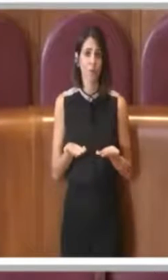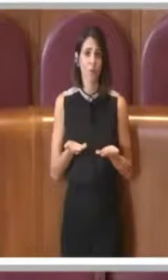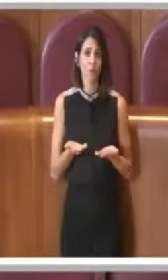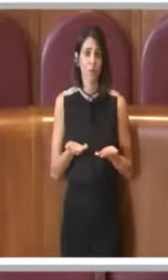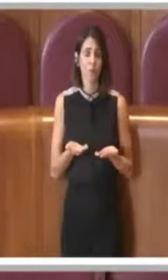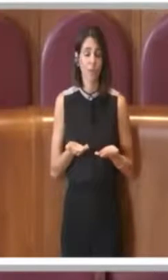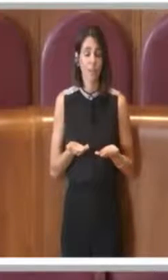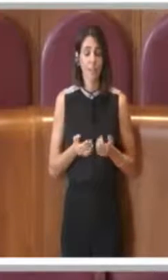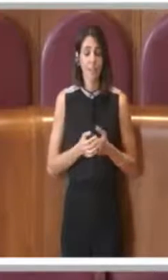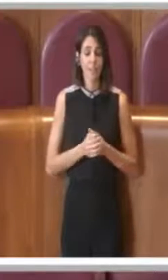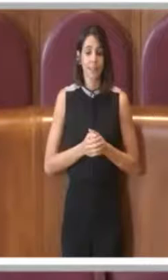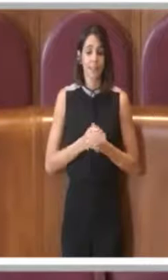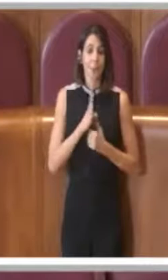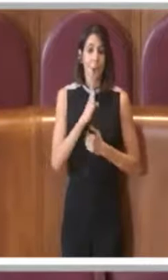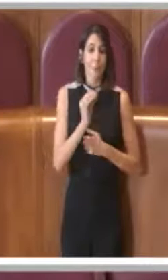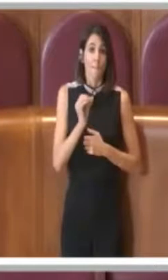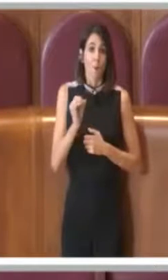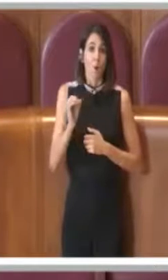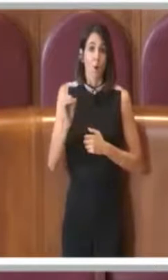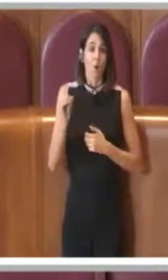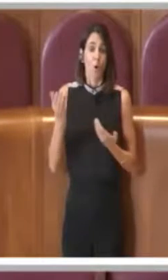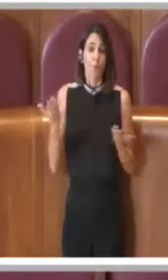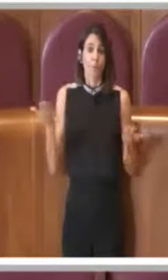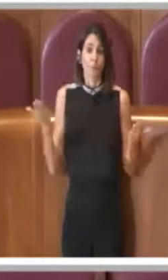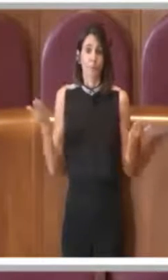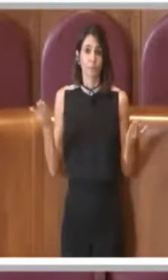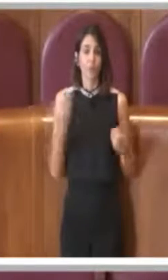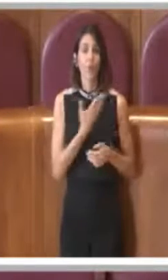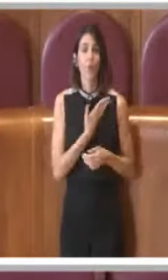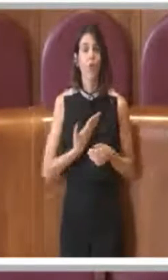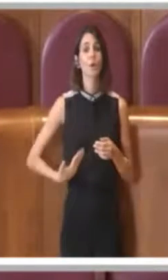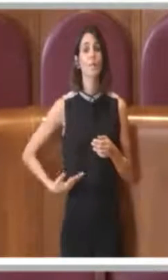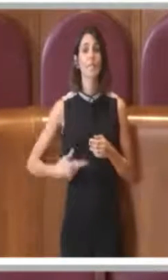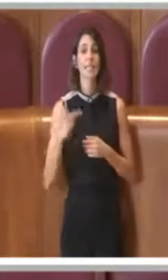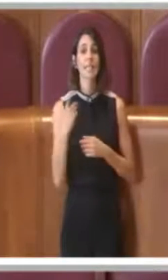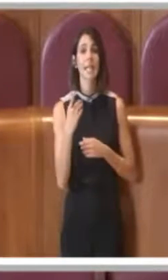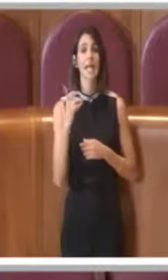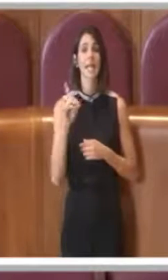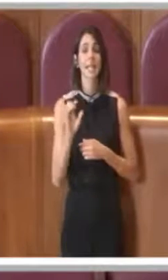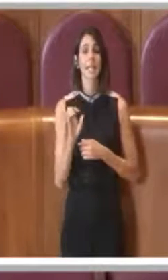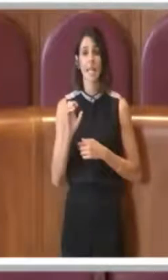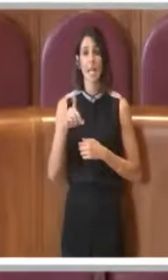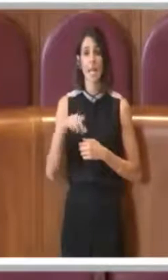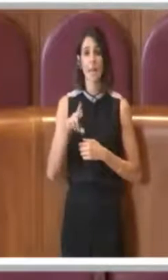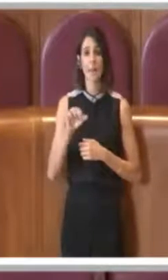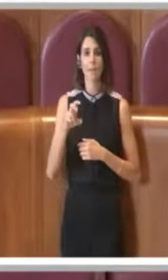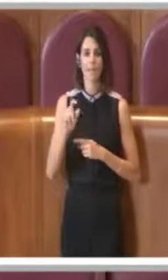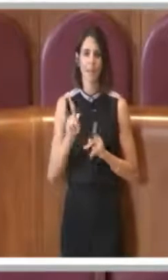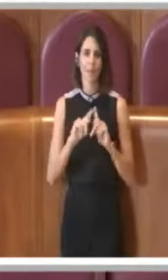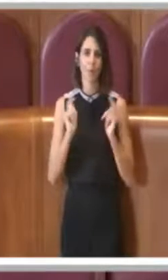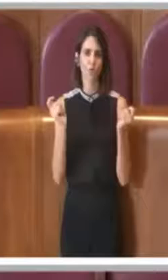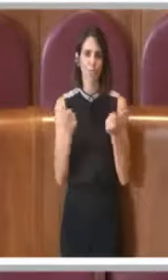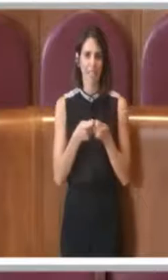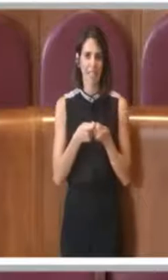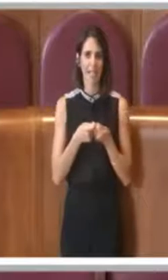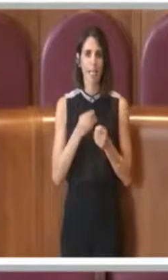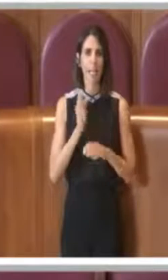probabilmente il consigliere De Priamo, la destra, vede.